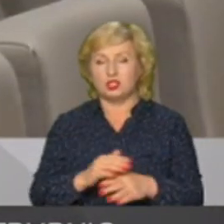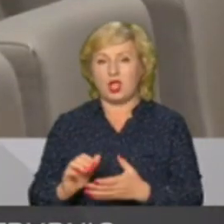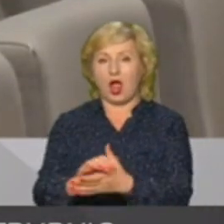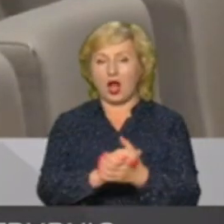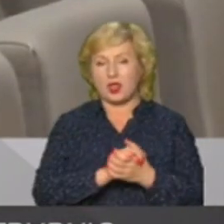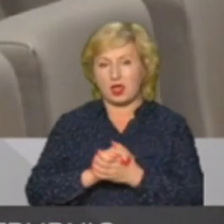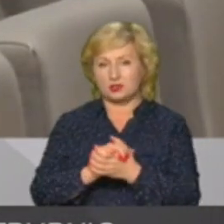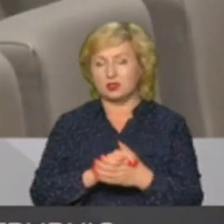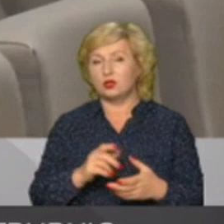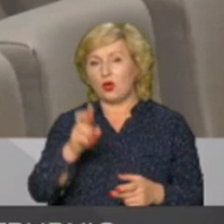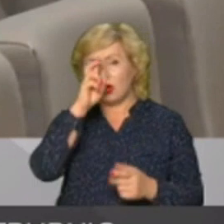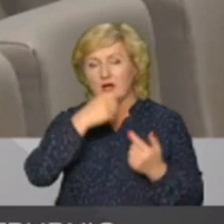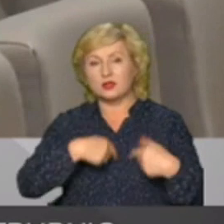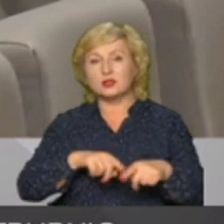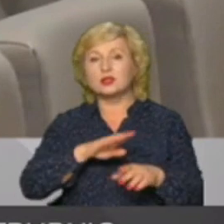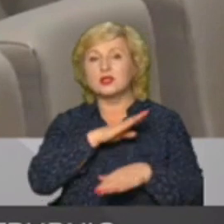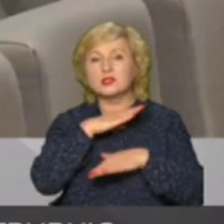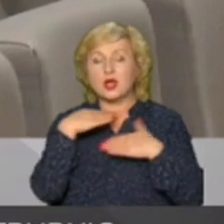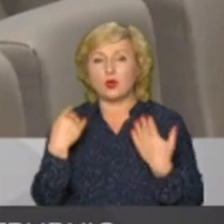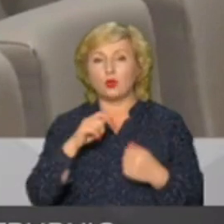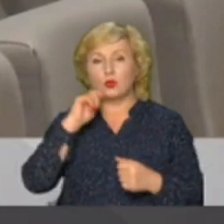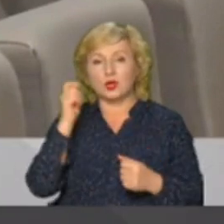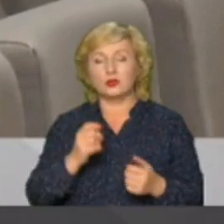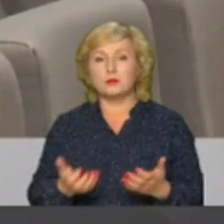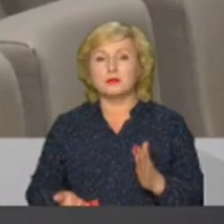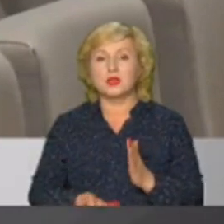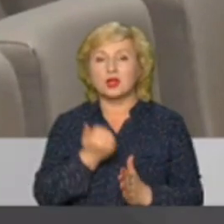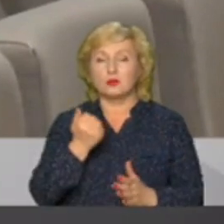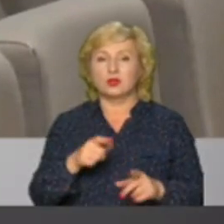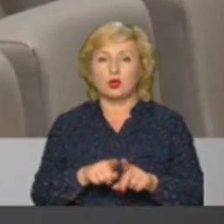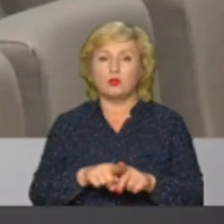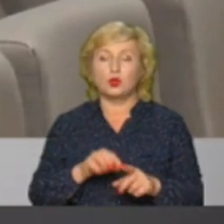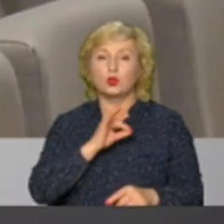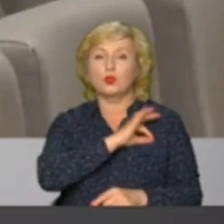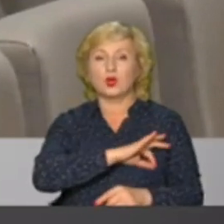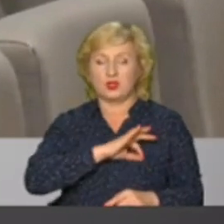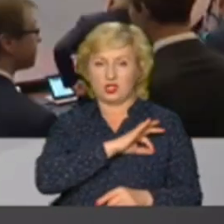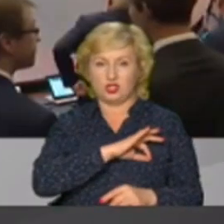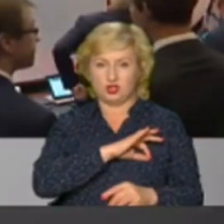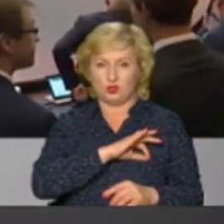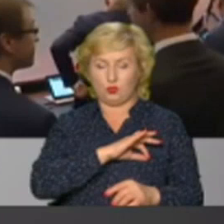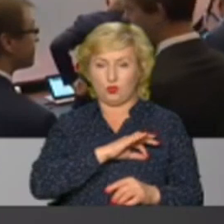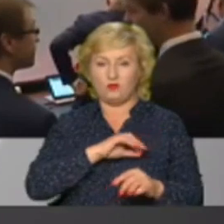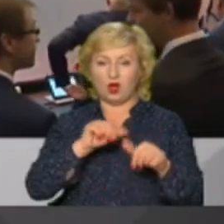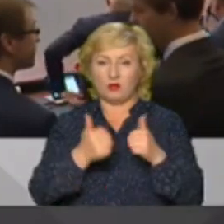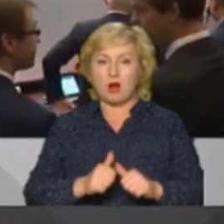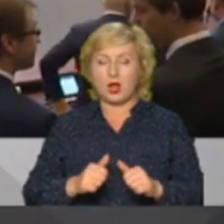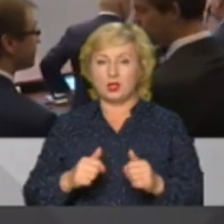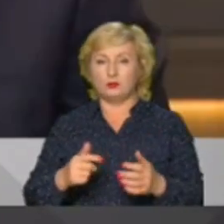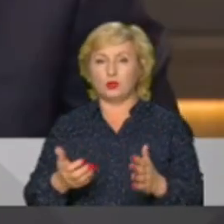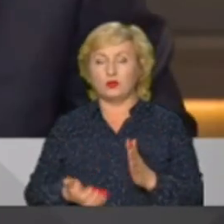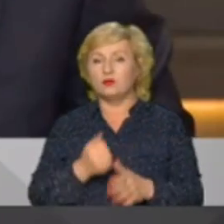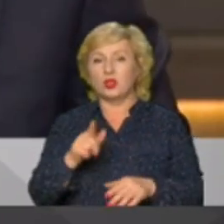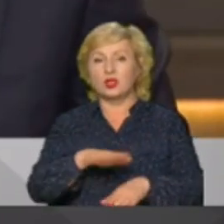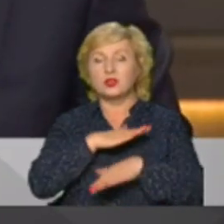не захочуть підтримувати Україну в такому формальному юридичному сенсі. Вони не хочуть взяти на себе